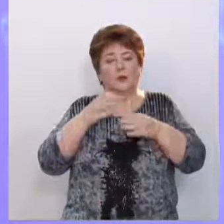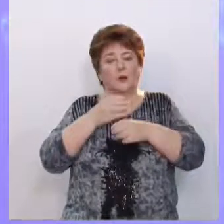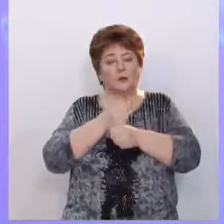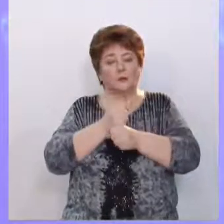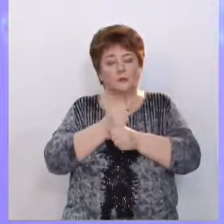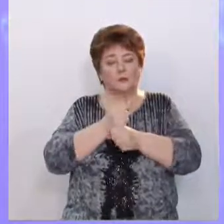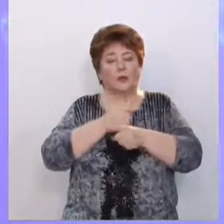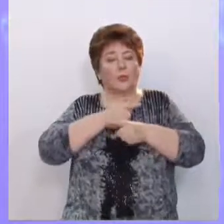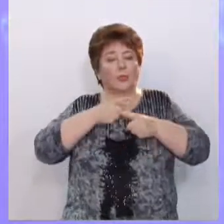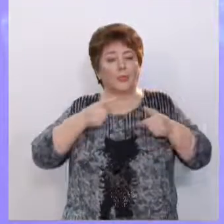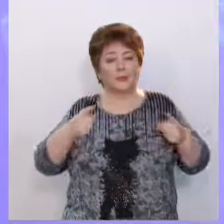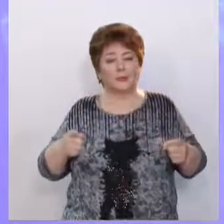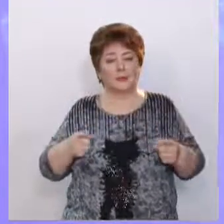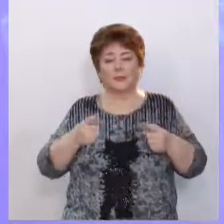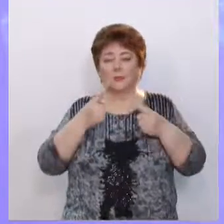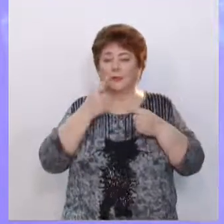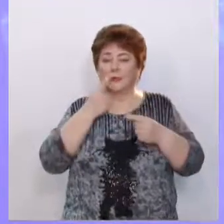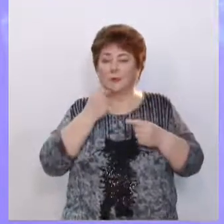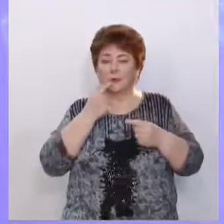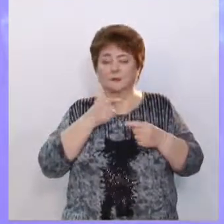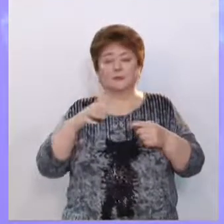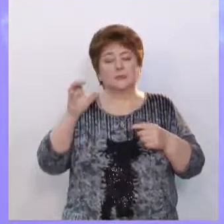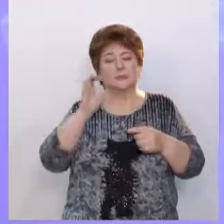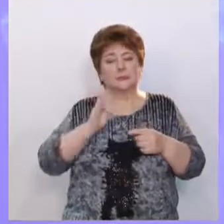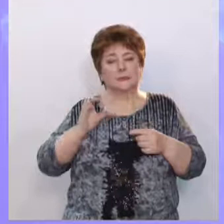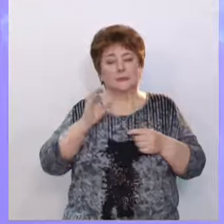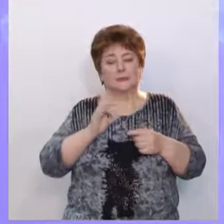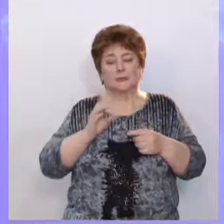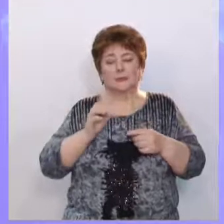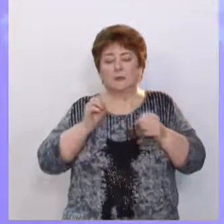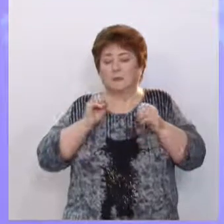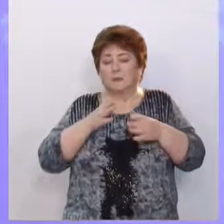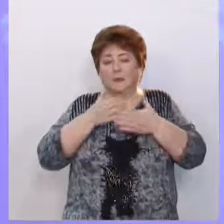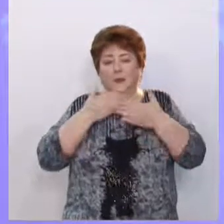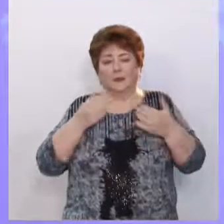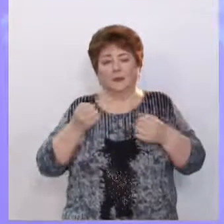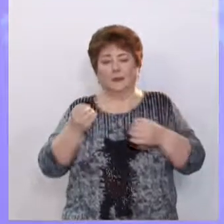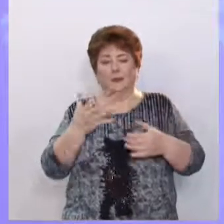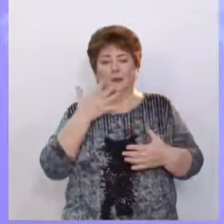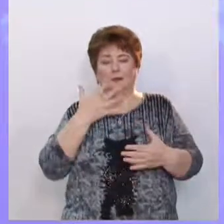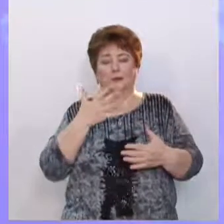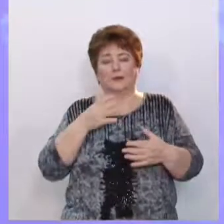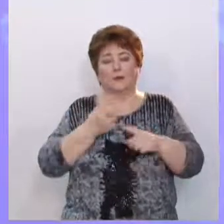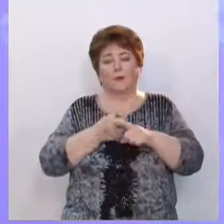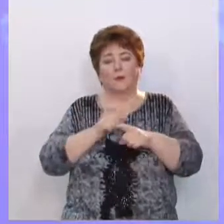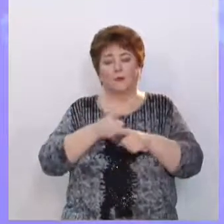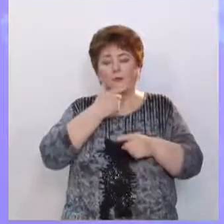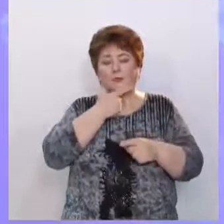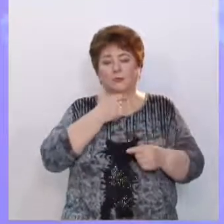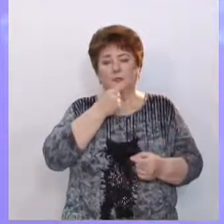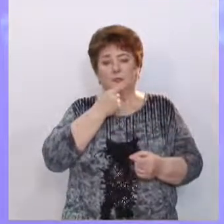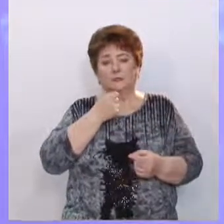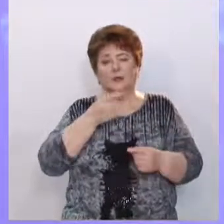короткое, длинное, красное, синее, неброская, яркая, очень